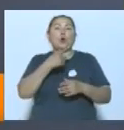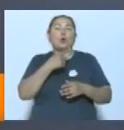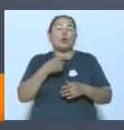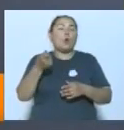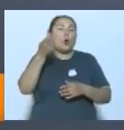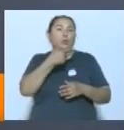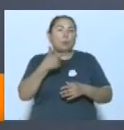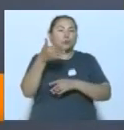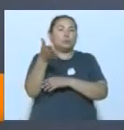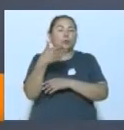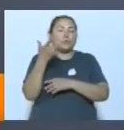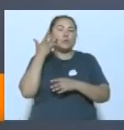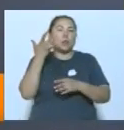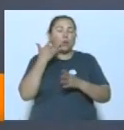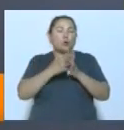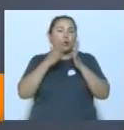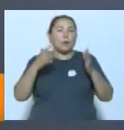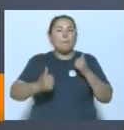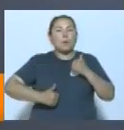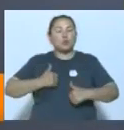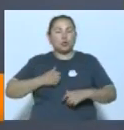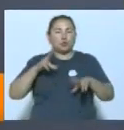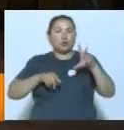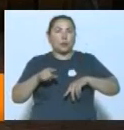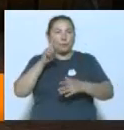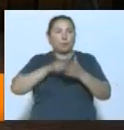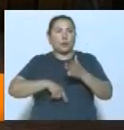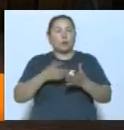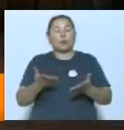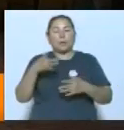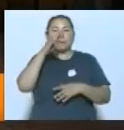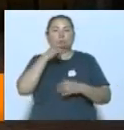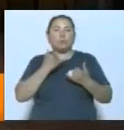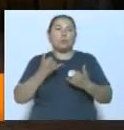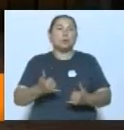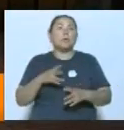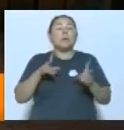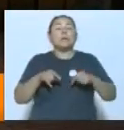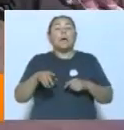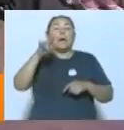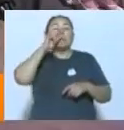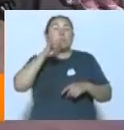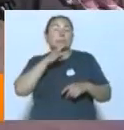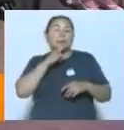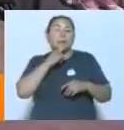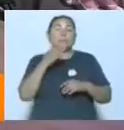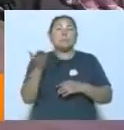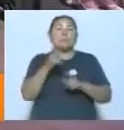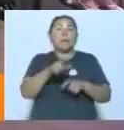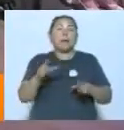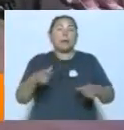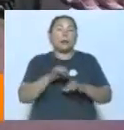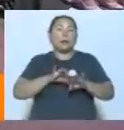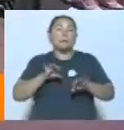әрқашан желбіреп тұратын болса, бұл үлкен бір патриотизмнің озық үлгісі деп білемін. Форумда сөз бастаған спикерлер патриотизм түсінігі жайлы